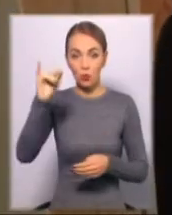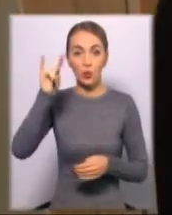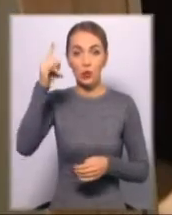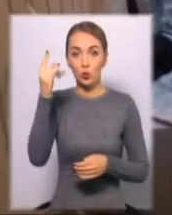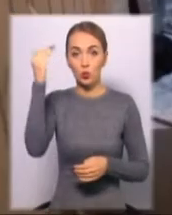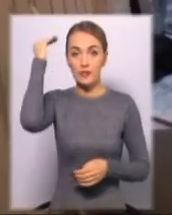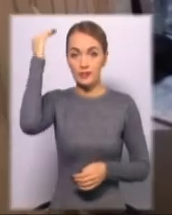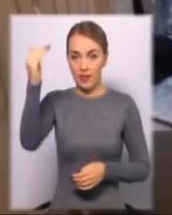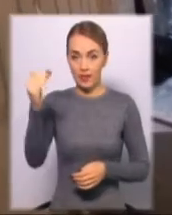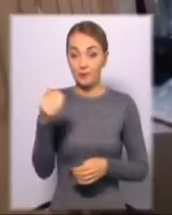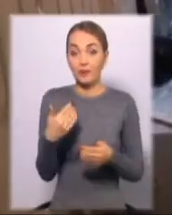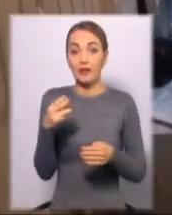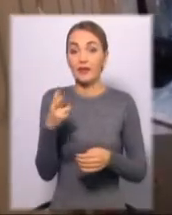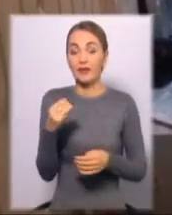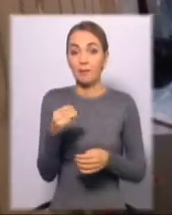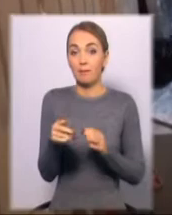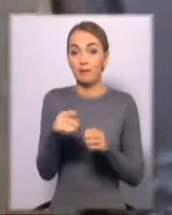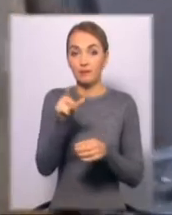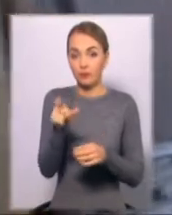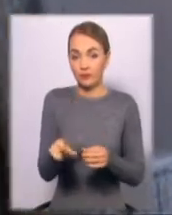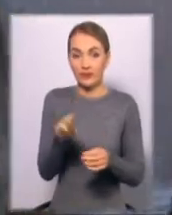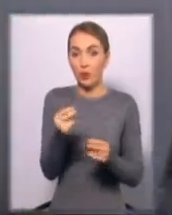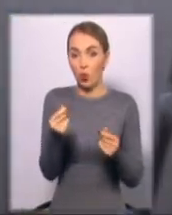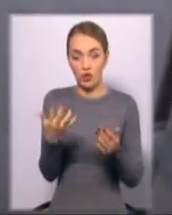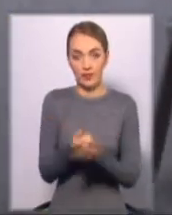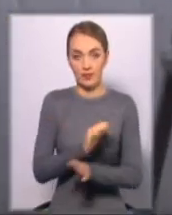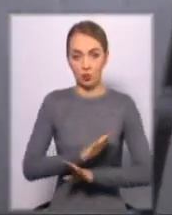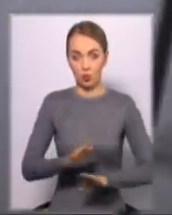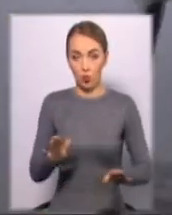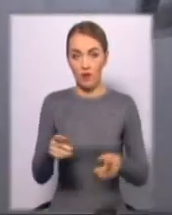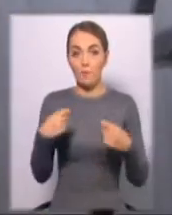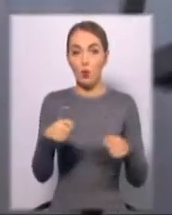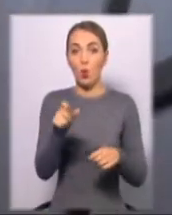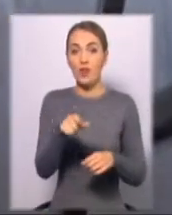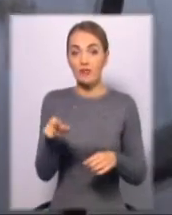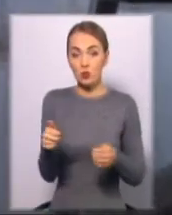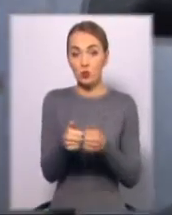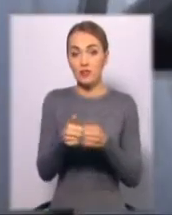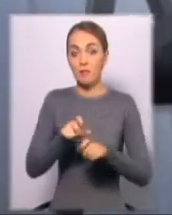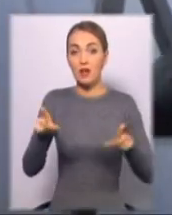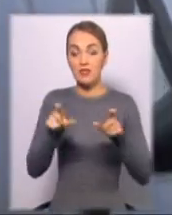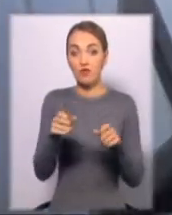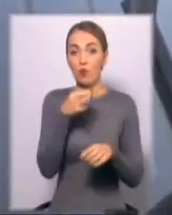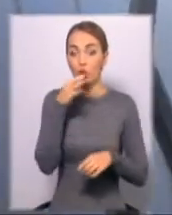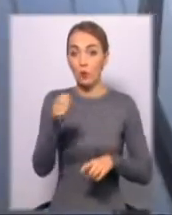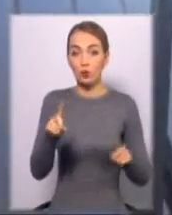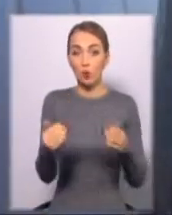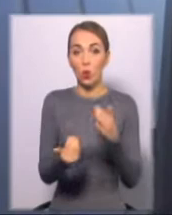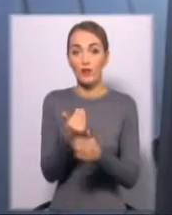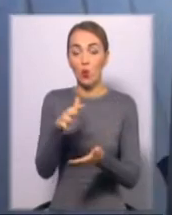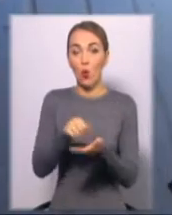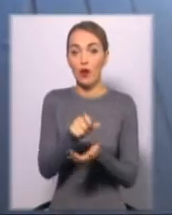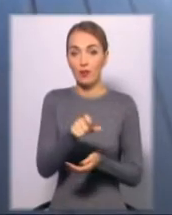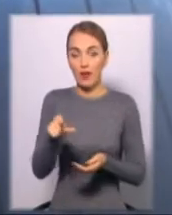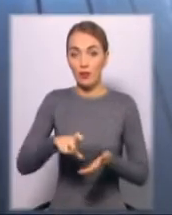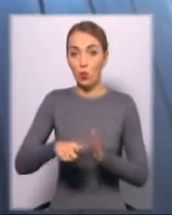стелі. Ні молодика, ні грошей, звичайно, не знайшов. Продавці сусідніх магазинів повідомили, що нові орендарі